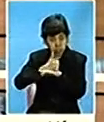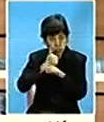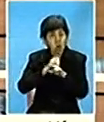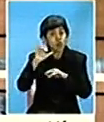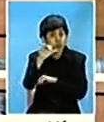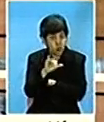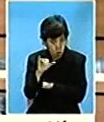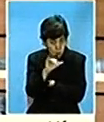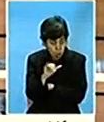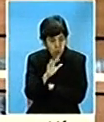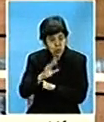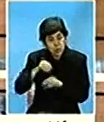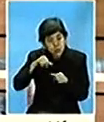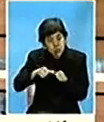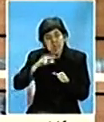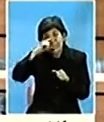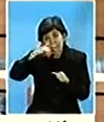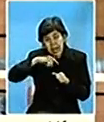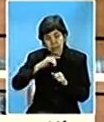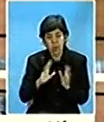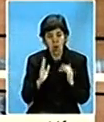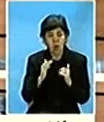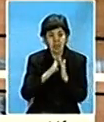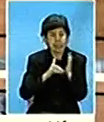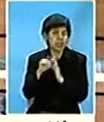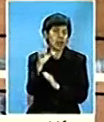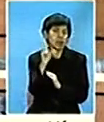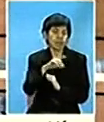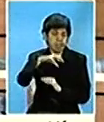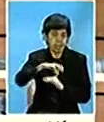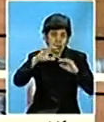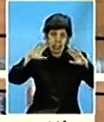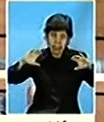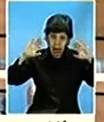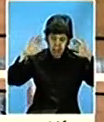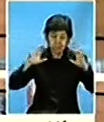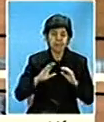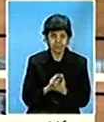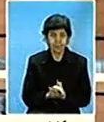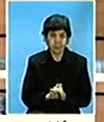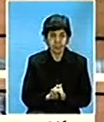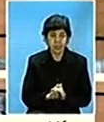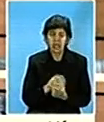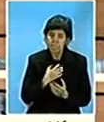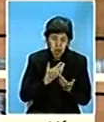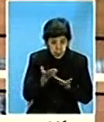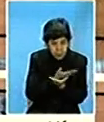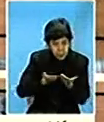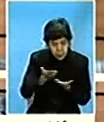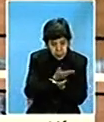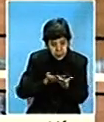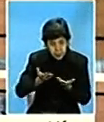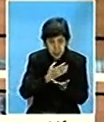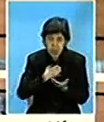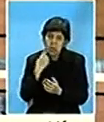พยุโรปในประเทศไทยในห้องสีเหลืองตึกสันติไมตรีทำเนียบรัฐบาลเพื่อหารือปัญหาของนักท่